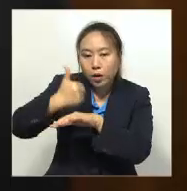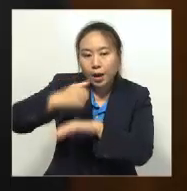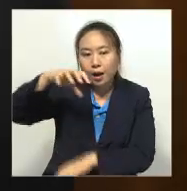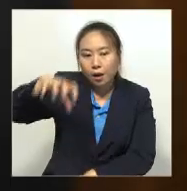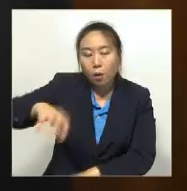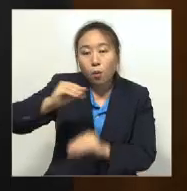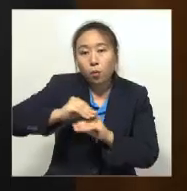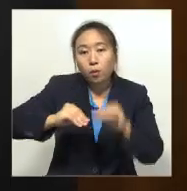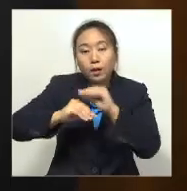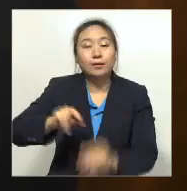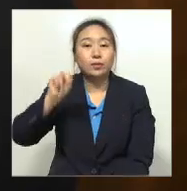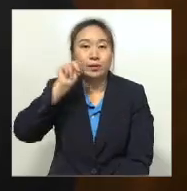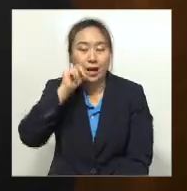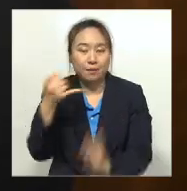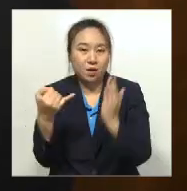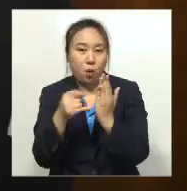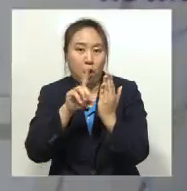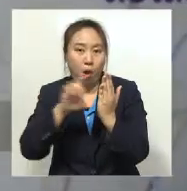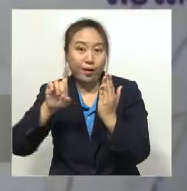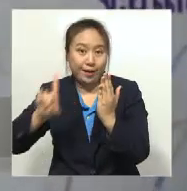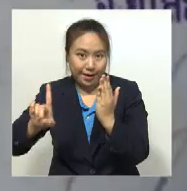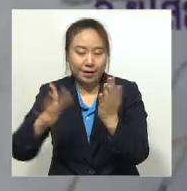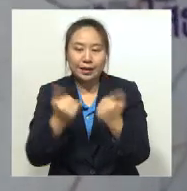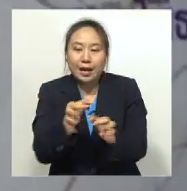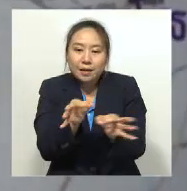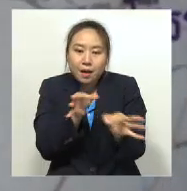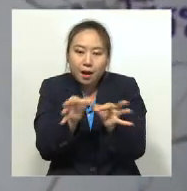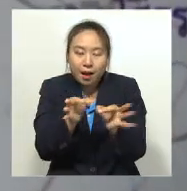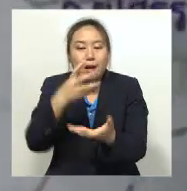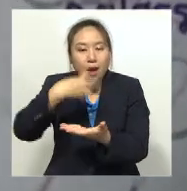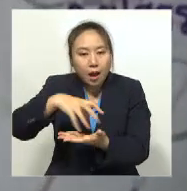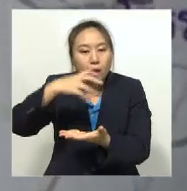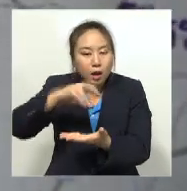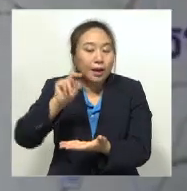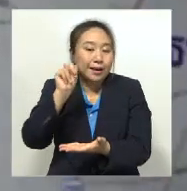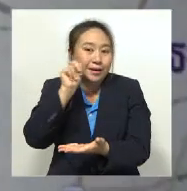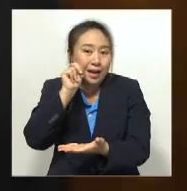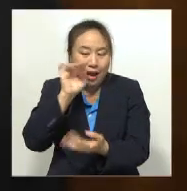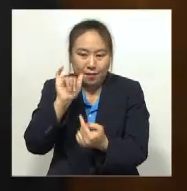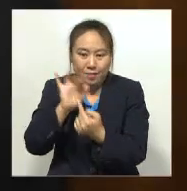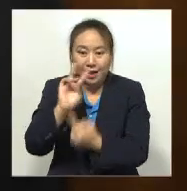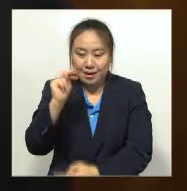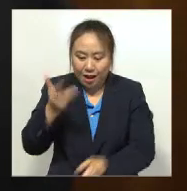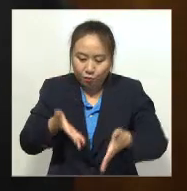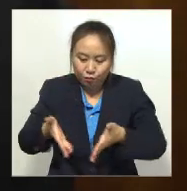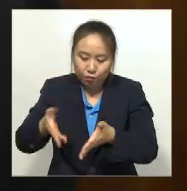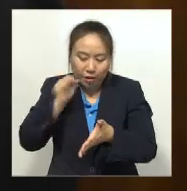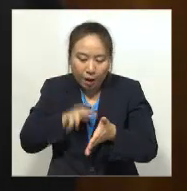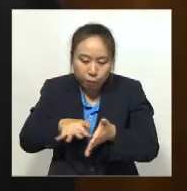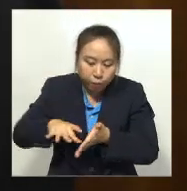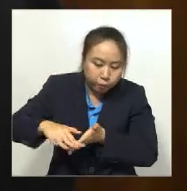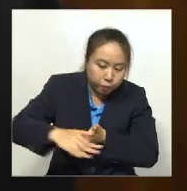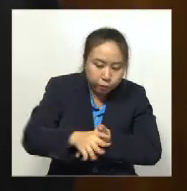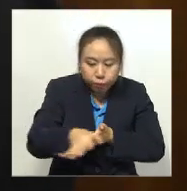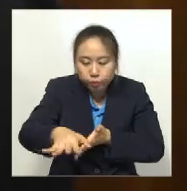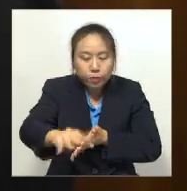การโครงการชลประทานจังหวัดร้อยเอ็ดนะคะอธิบายให้เห็นถึงเส้นทางการไหลของลำน้ำยังในจังหวัดร้อยเอ็ดรวมไปถึงสถานการณ์น้ำ